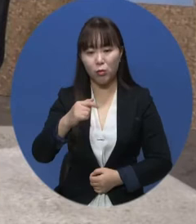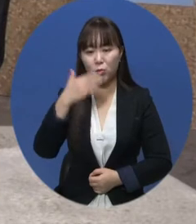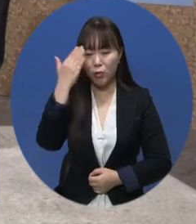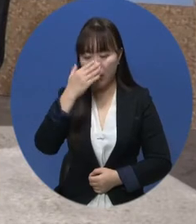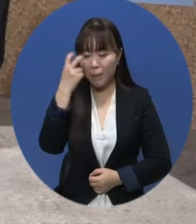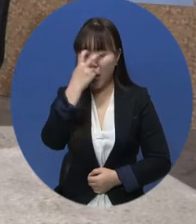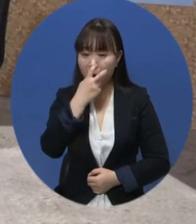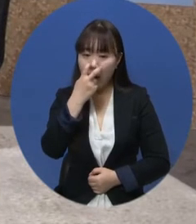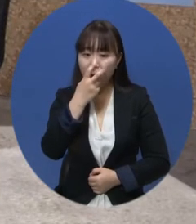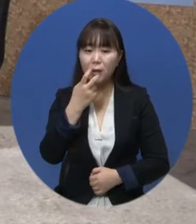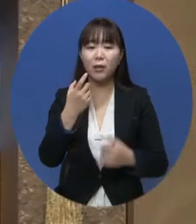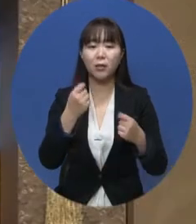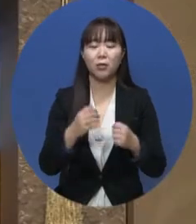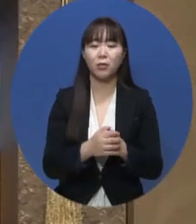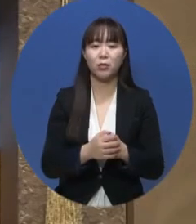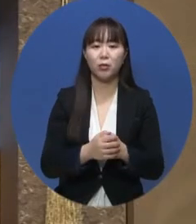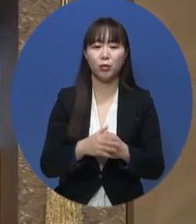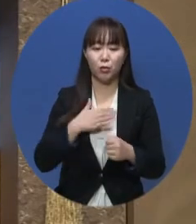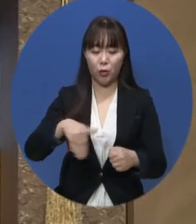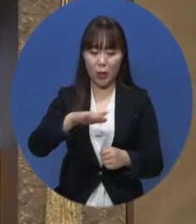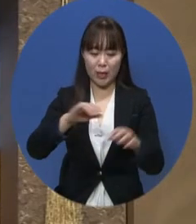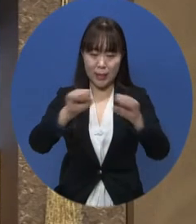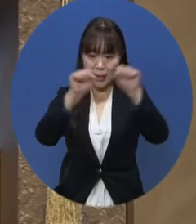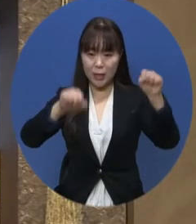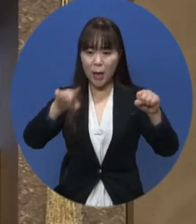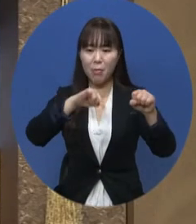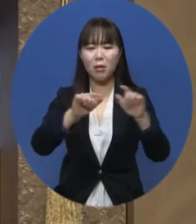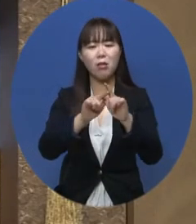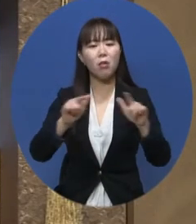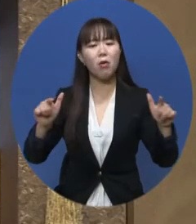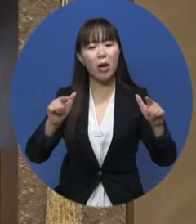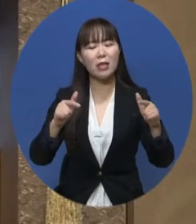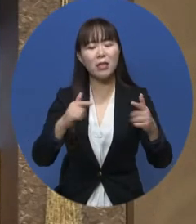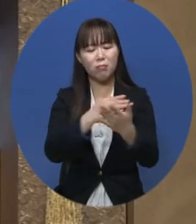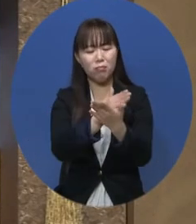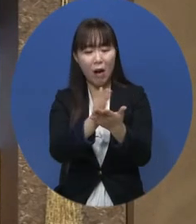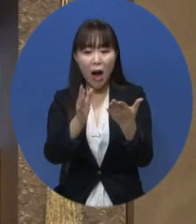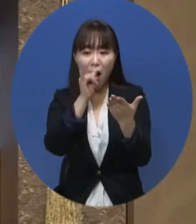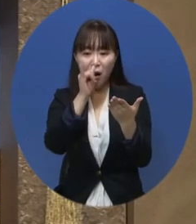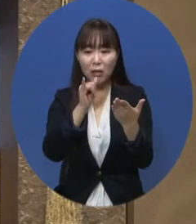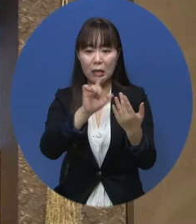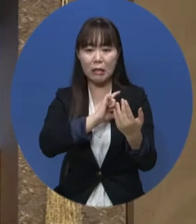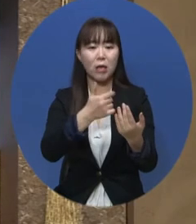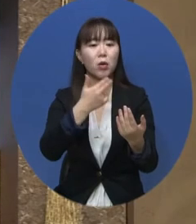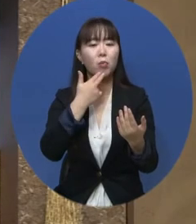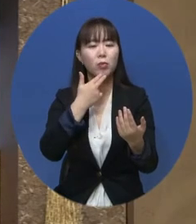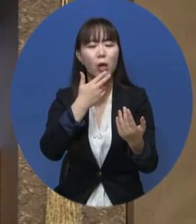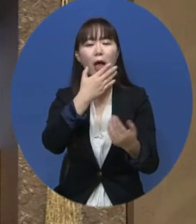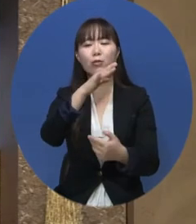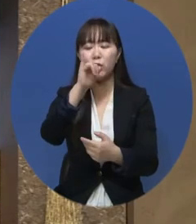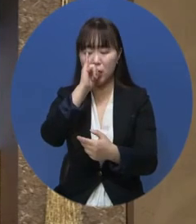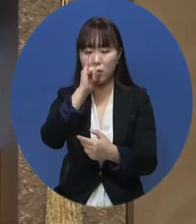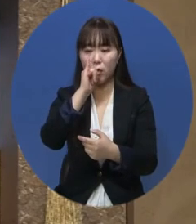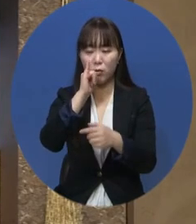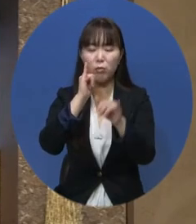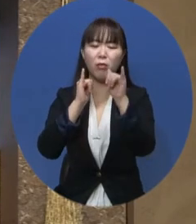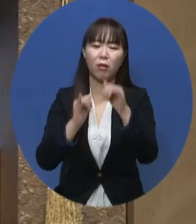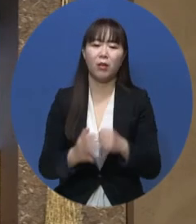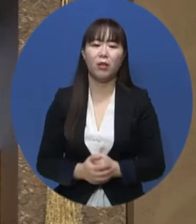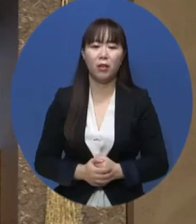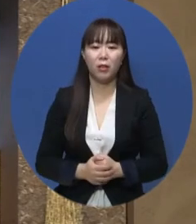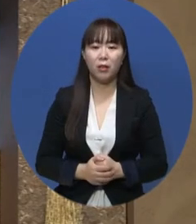예. 저희 그 안에 그 시스템 안에 여러 직종들이 있거든요. 네네. 그것도 자격증이 없어도 할 수 있는 직종도 있고